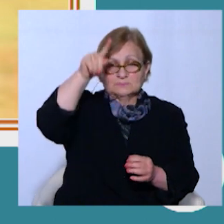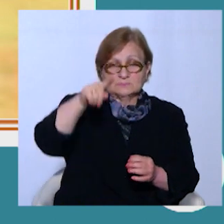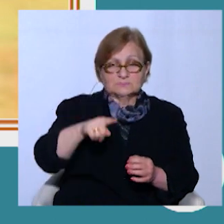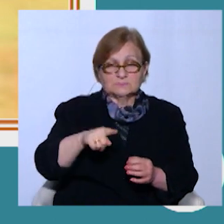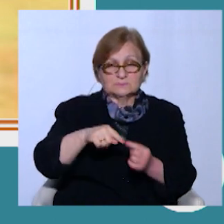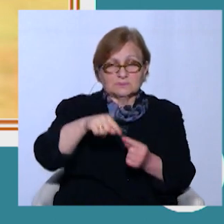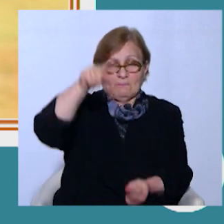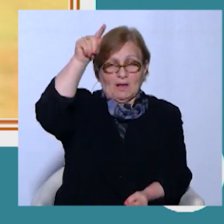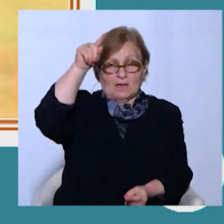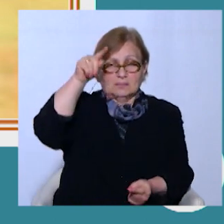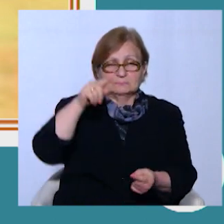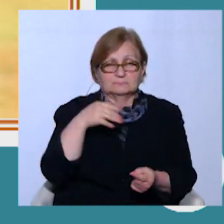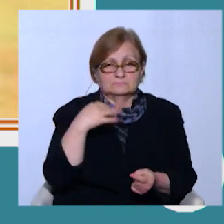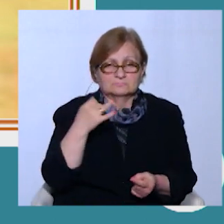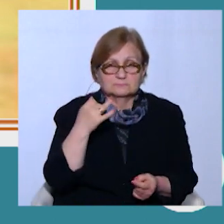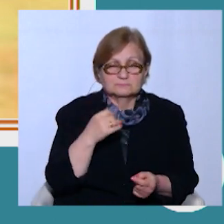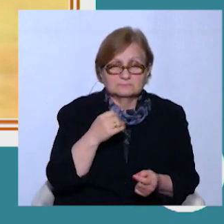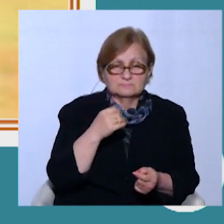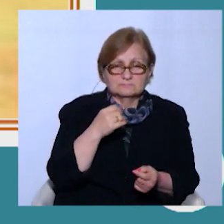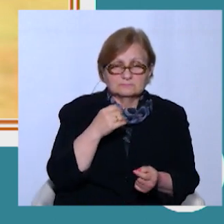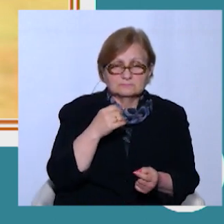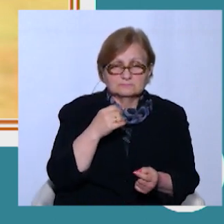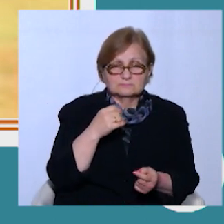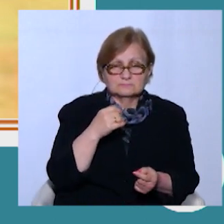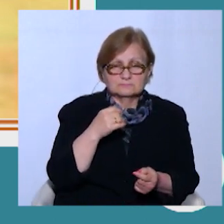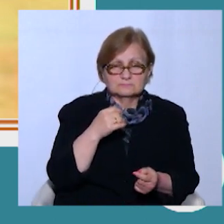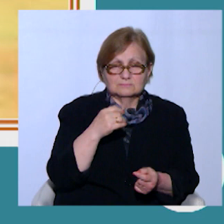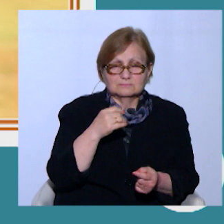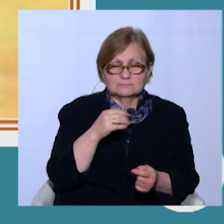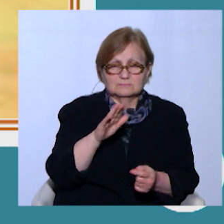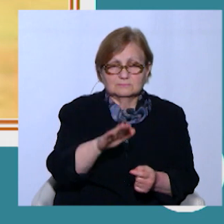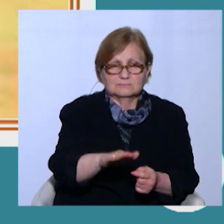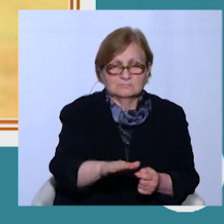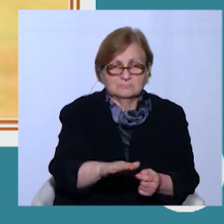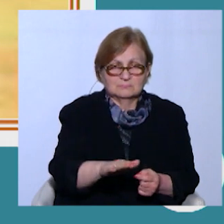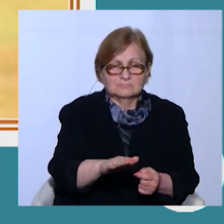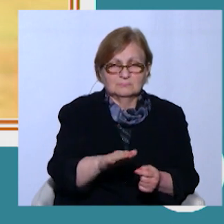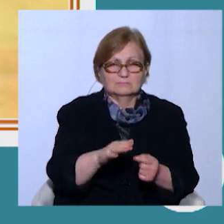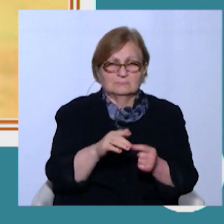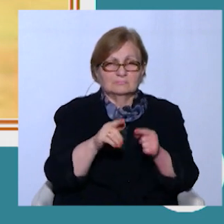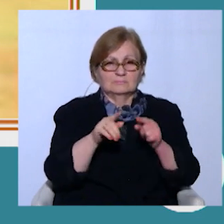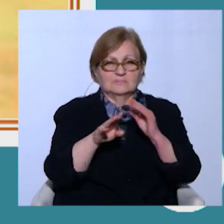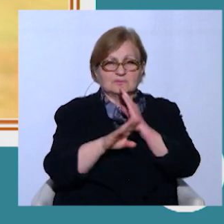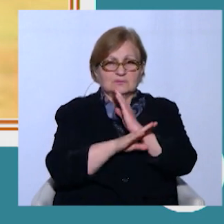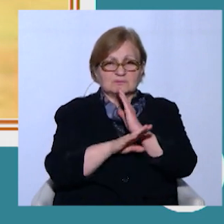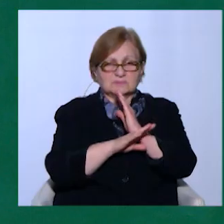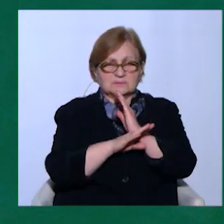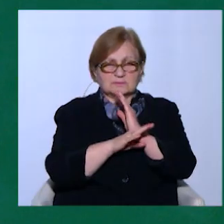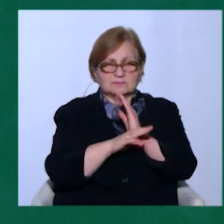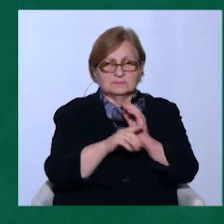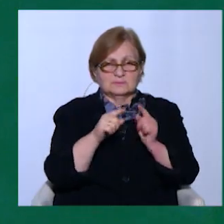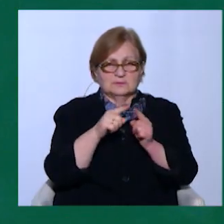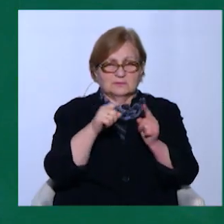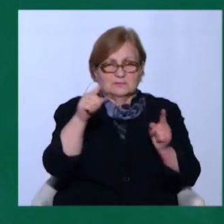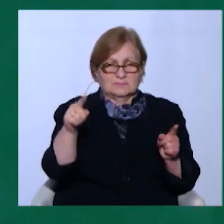ჩვენ ხო სიმაღლე გვაინტერესებს, ხო? და წინ დადეს პატარა, ესე იგი 1 მეტრიანი ჯოხი. ანუ შეიძლება იყოს 2 მეტრიანი,